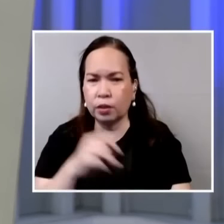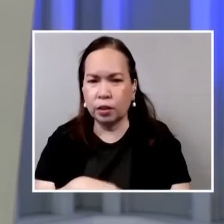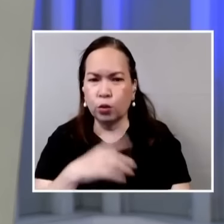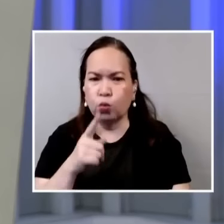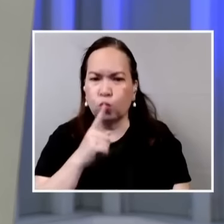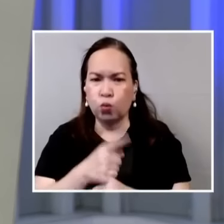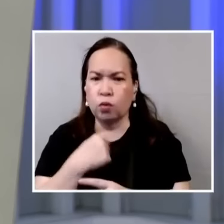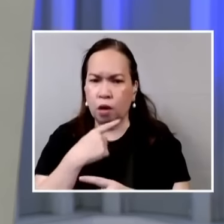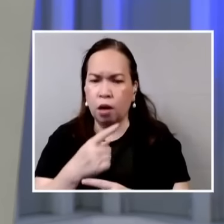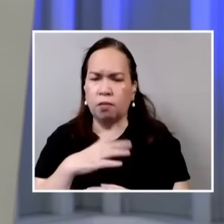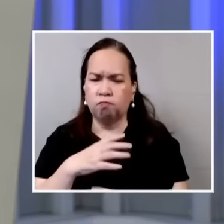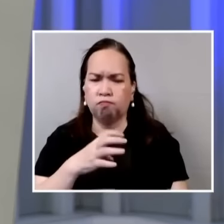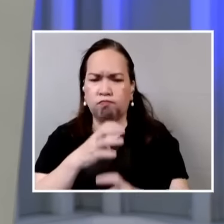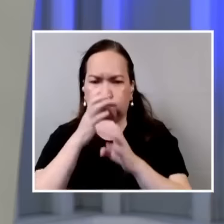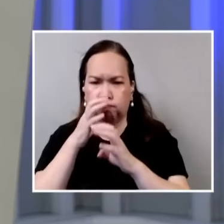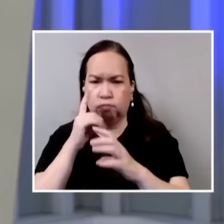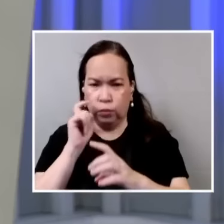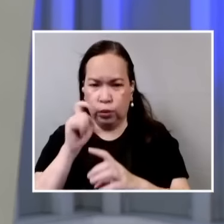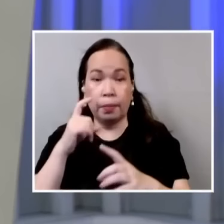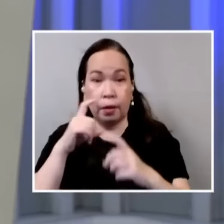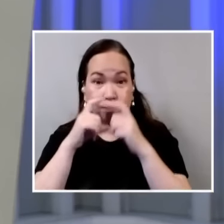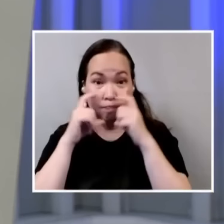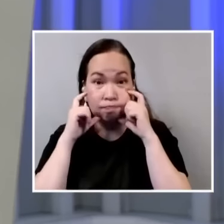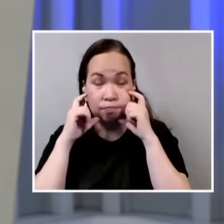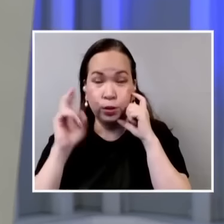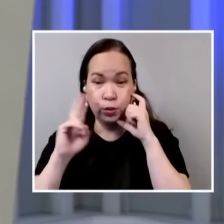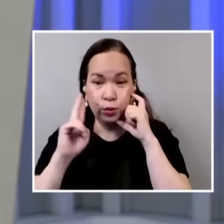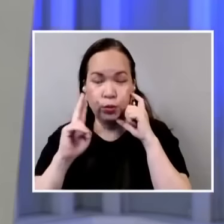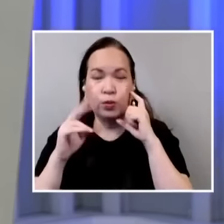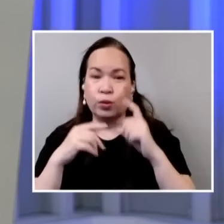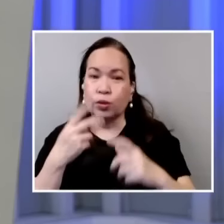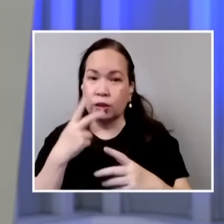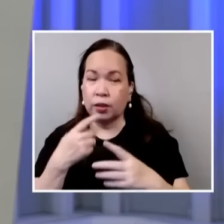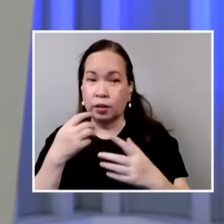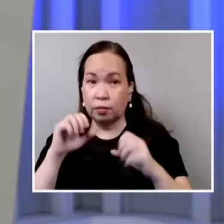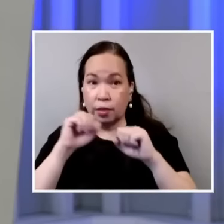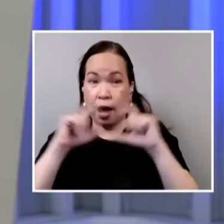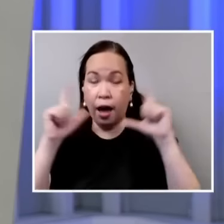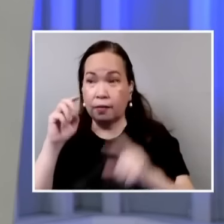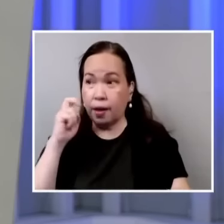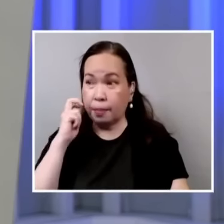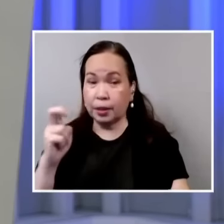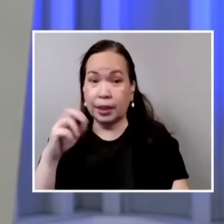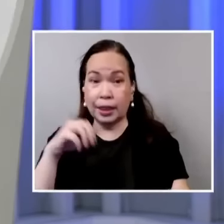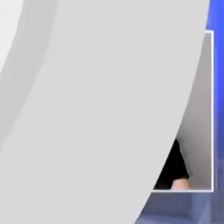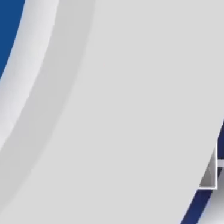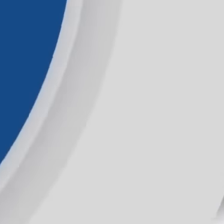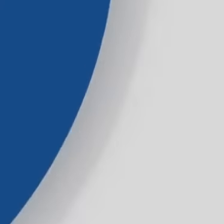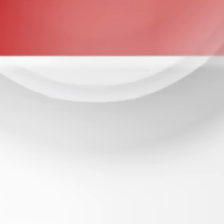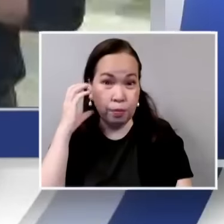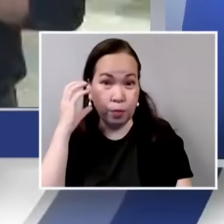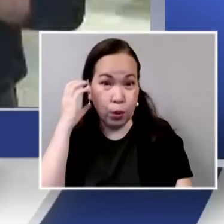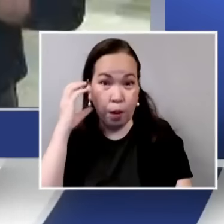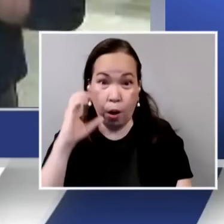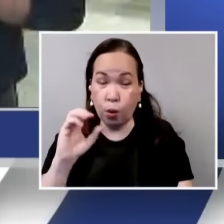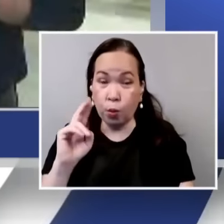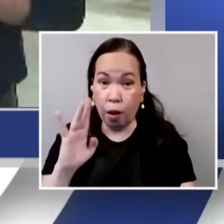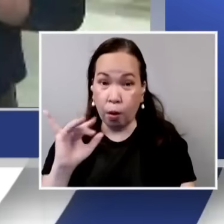na ipinatutupad ang pagsusuot ng face mask. Live mula sa MRT station sa Cubao, Quezon City, nagpapatrol Rafael